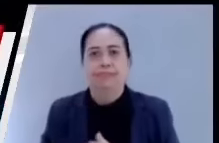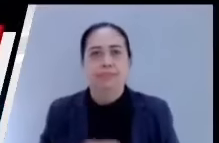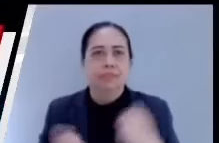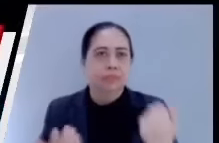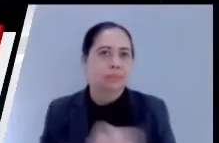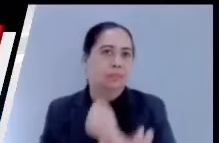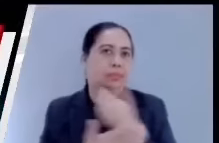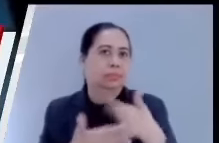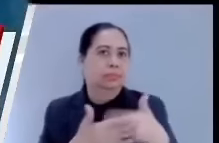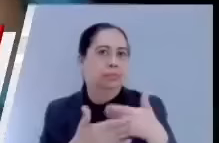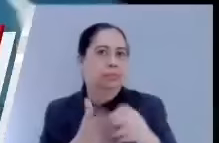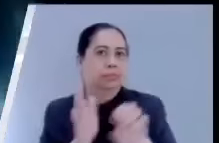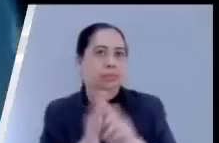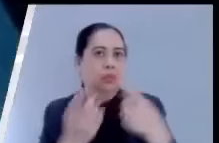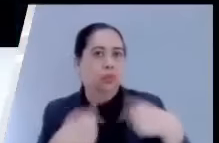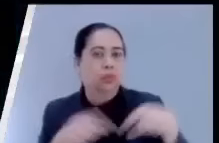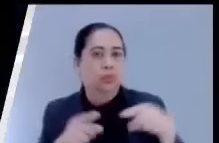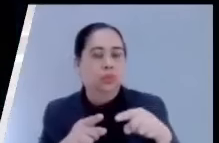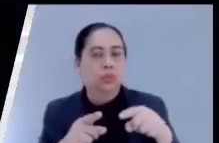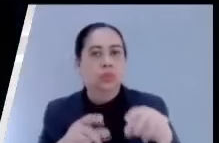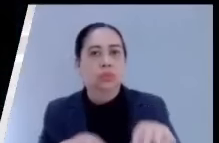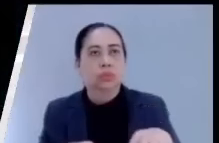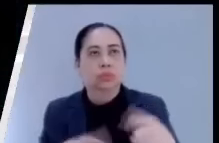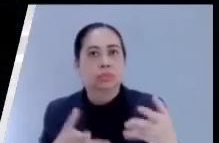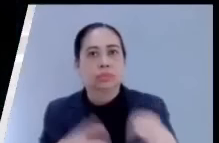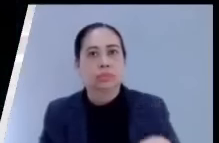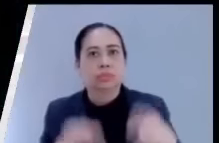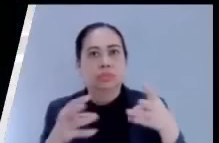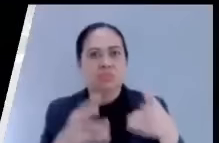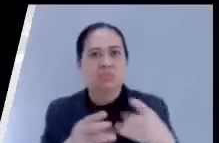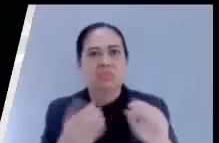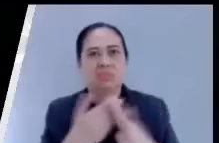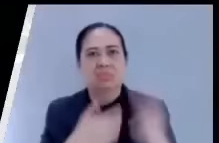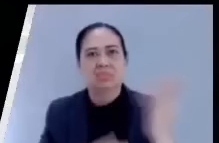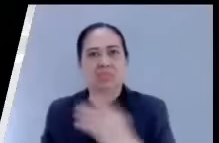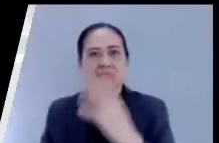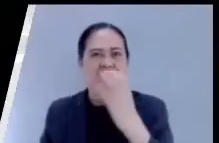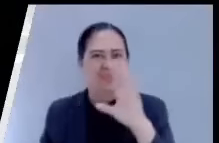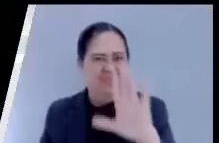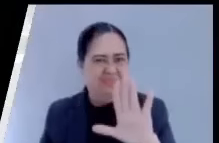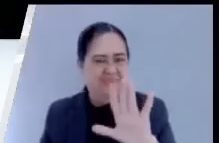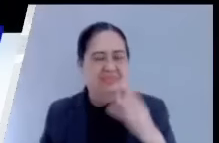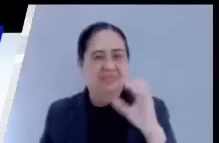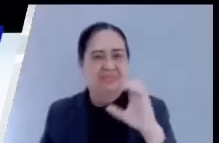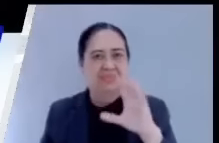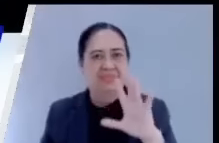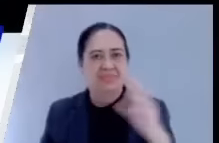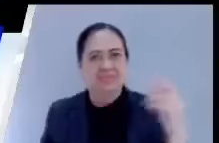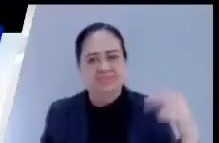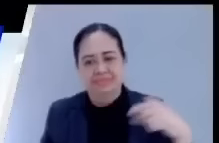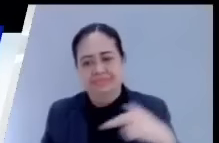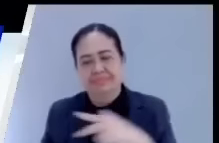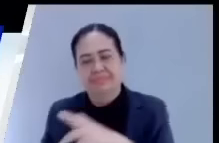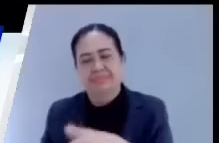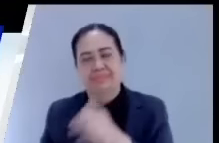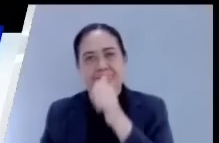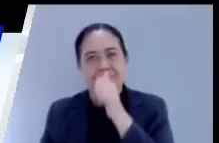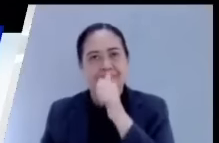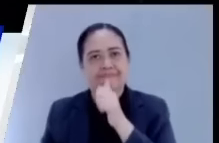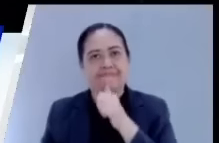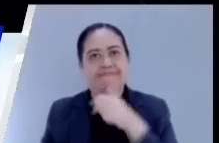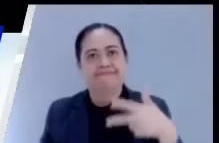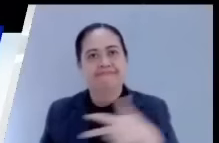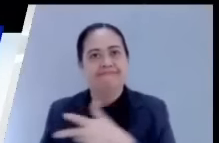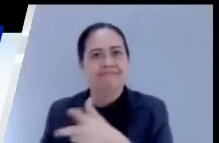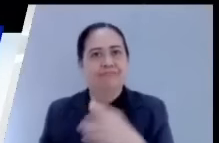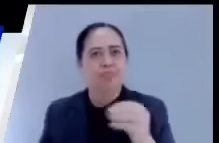halimbawa papuntang Bloodway, iikot ulit kami ng C5 para lang makapunta dito sa Bloodway. Para kasi mas mabilis ang